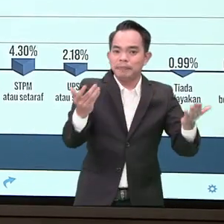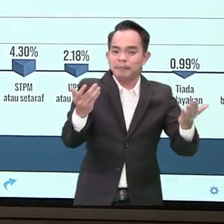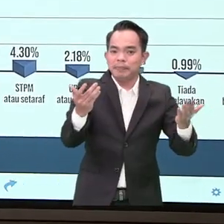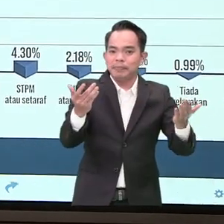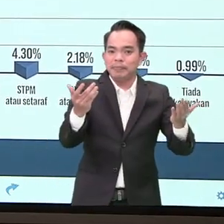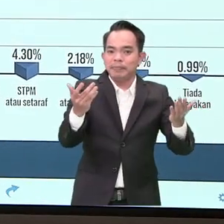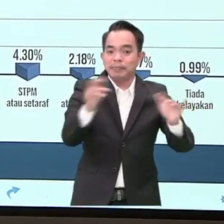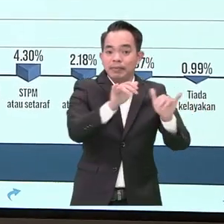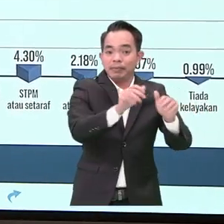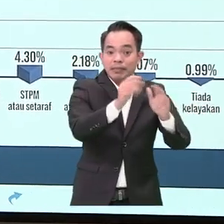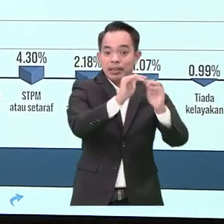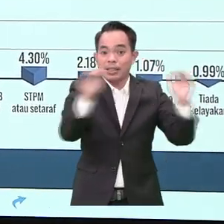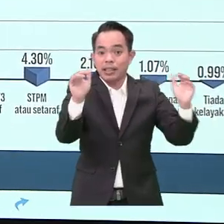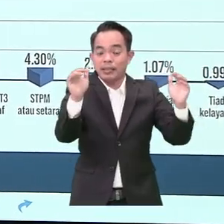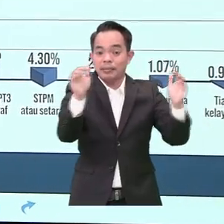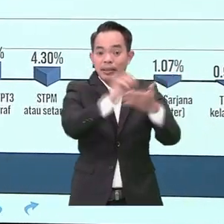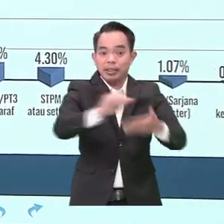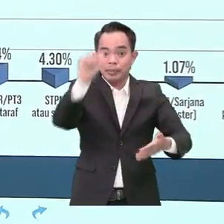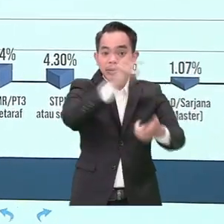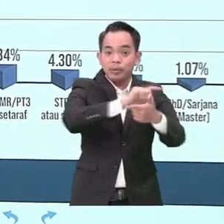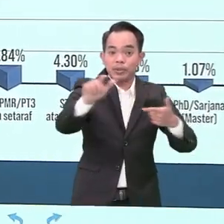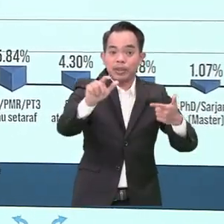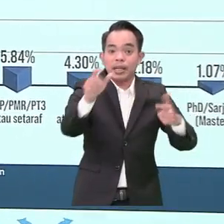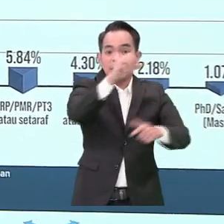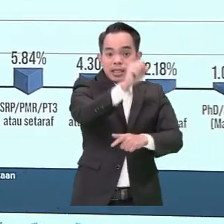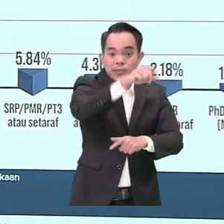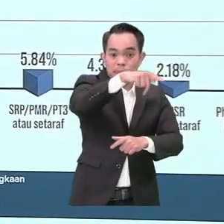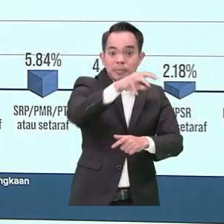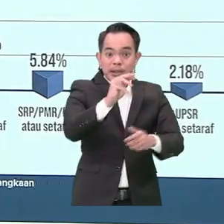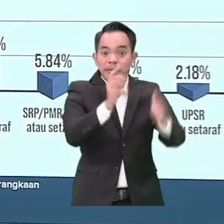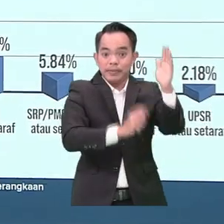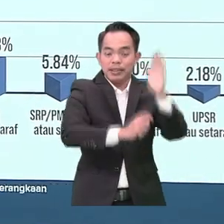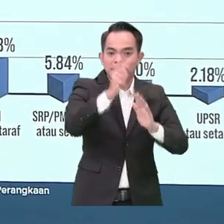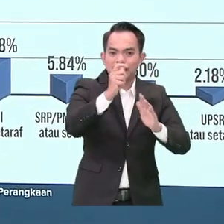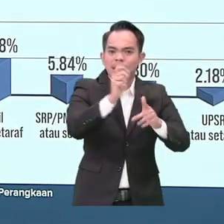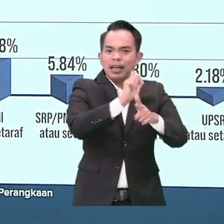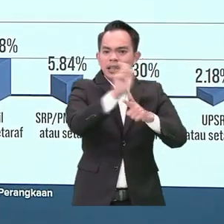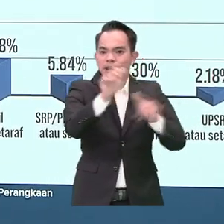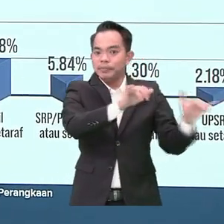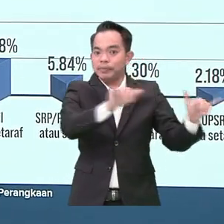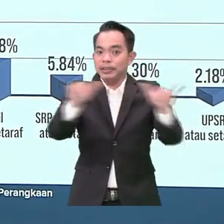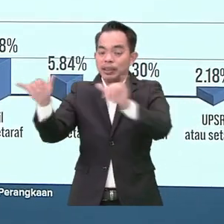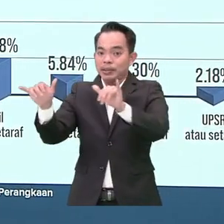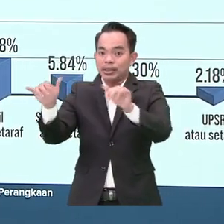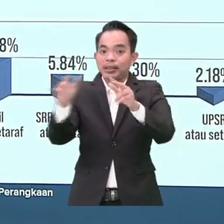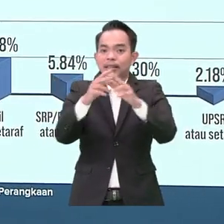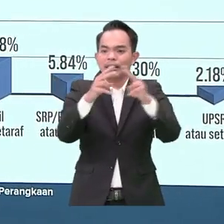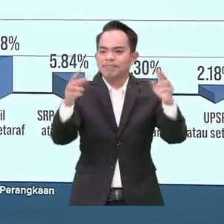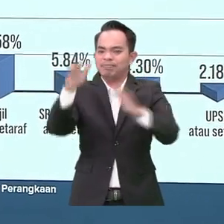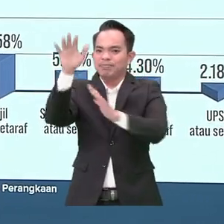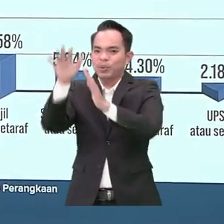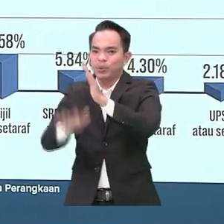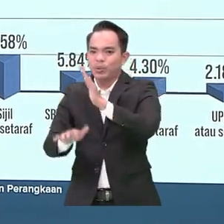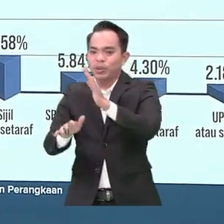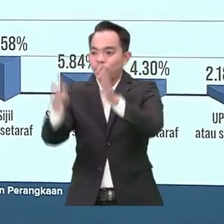berdasarkan keliatan akademik SPM ataupun spmv ataupun setaraf yang paling kurang ataupun